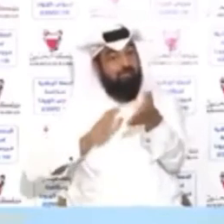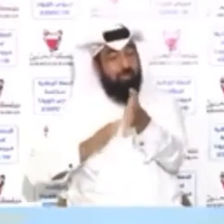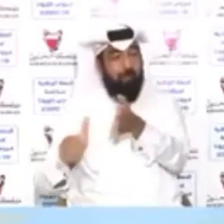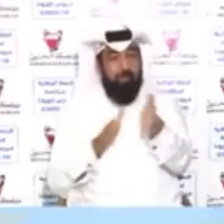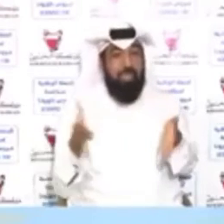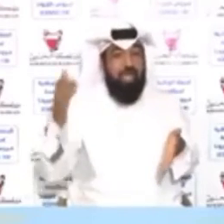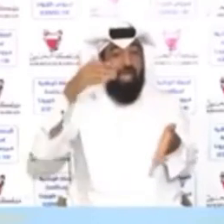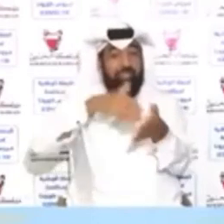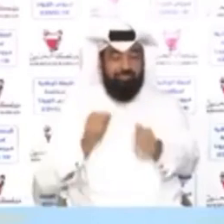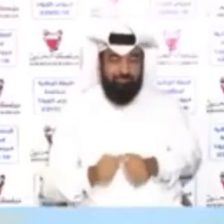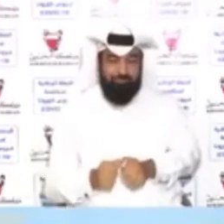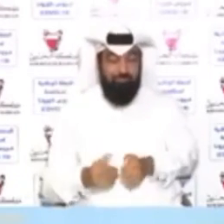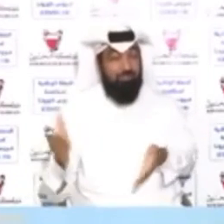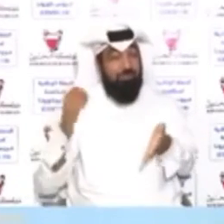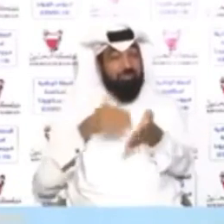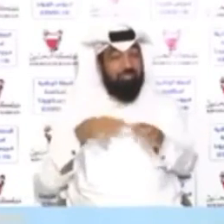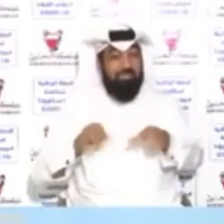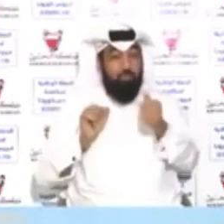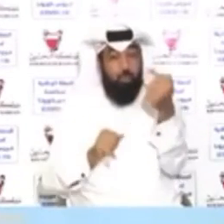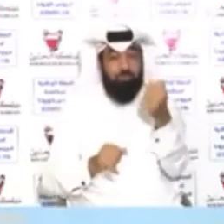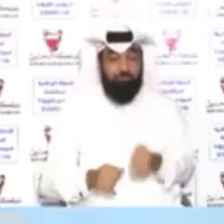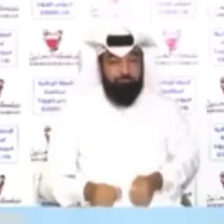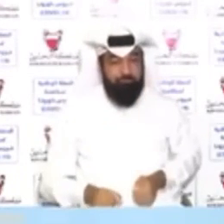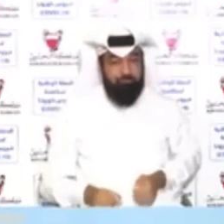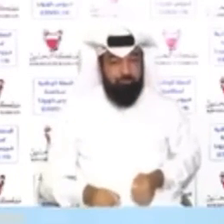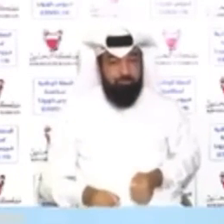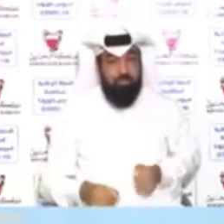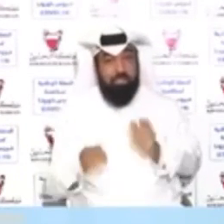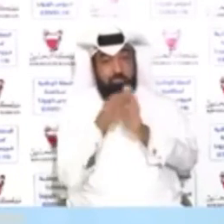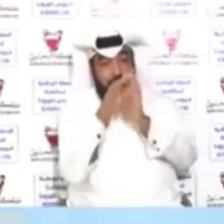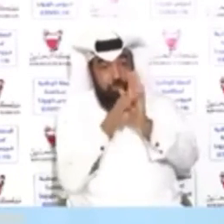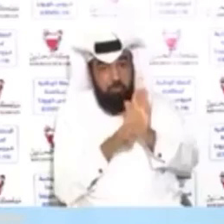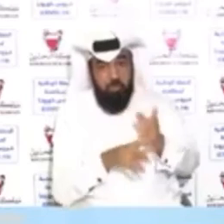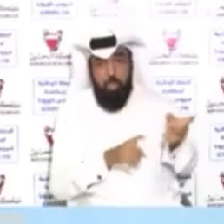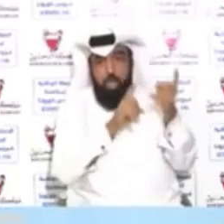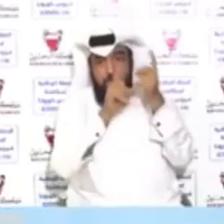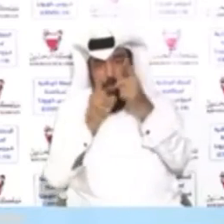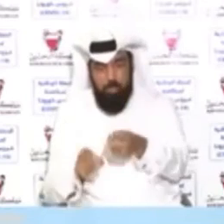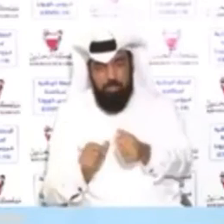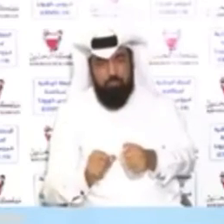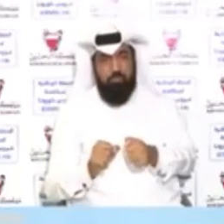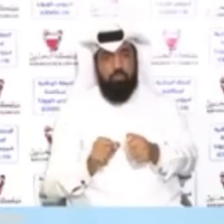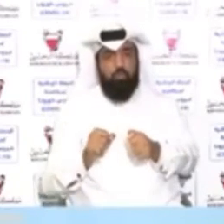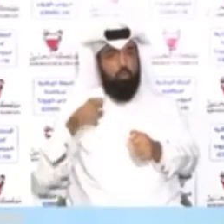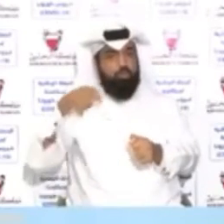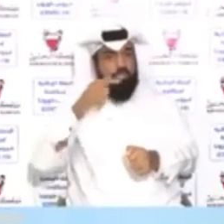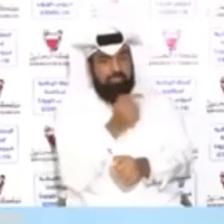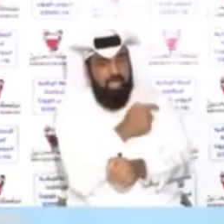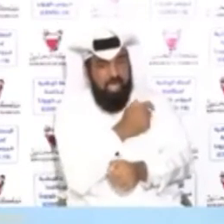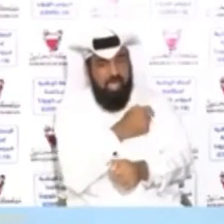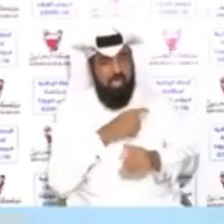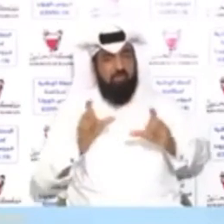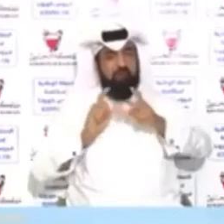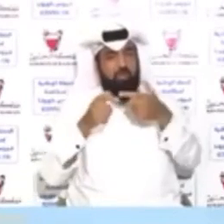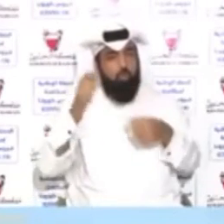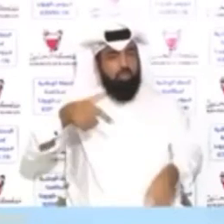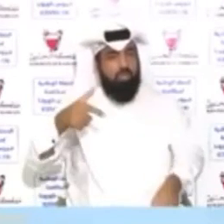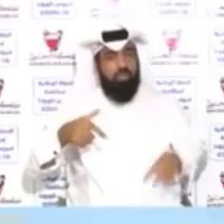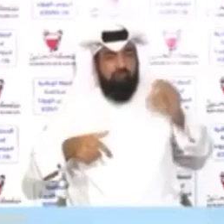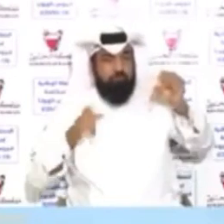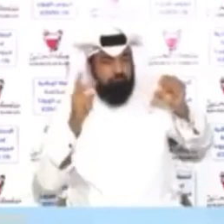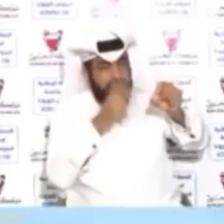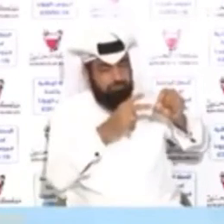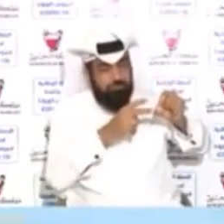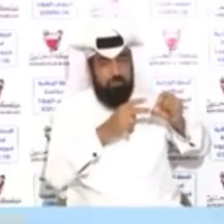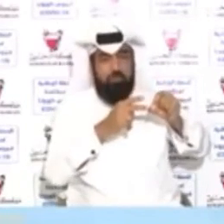طبعا نرجع إلى التأكيد على هذه التعليمات اللي تصدر بطريقة دورية ومستمرة، وبالإضافة إلى التأكيد